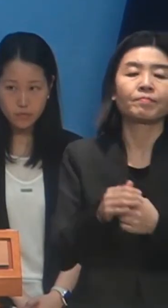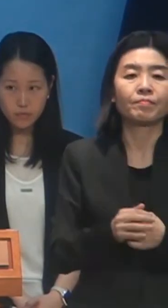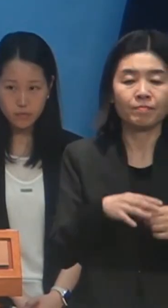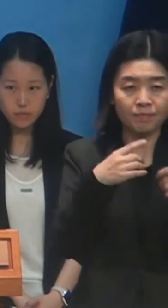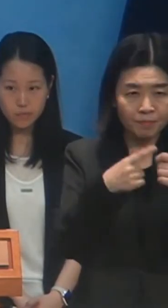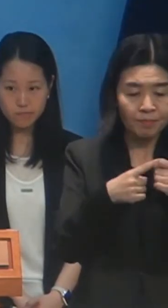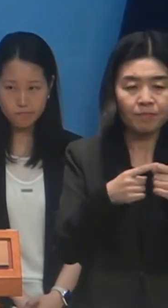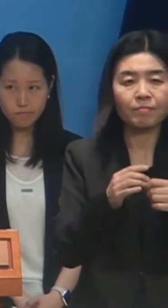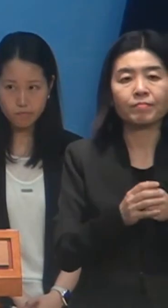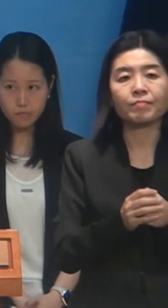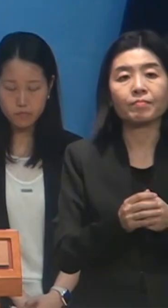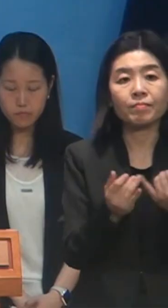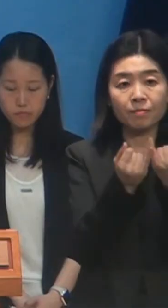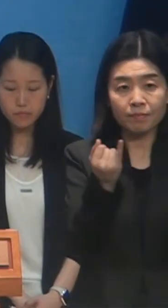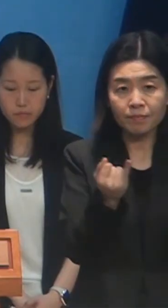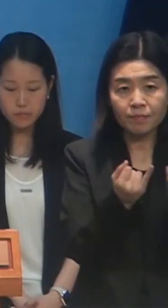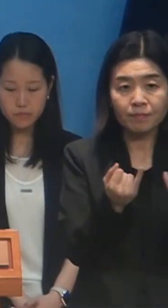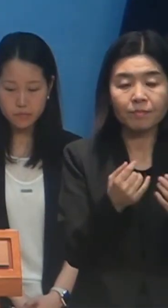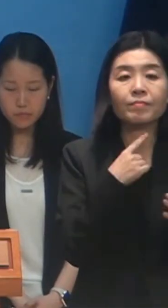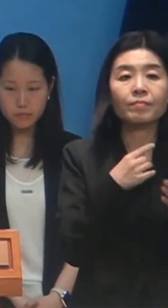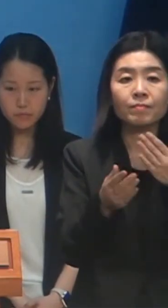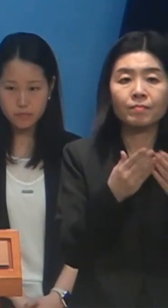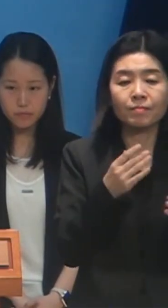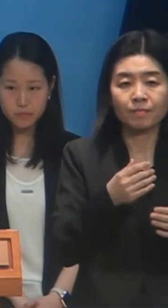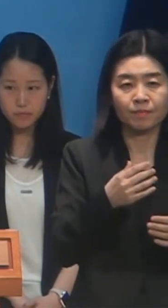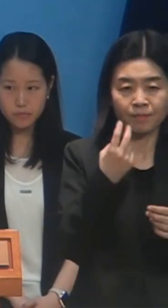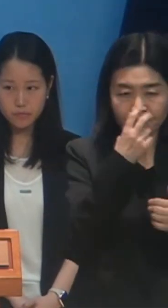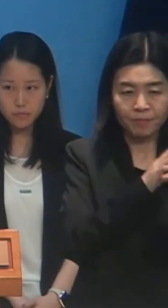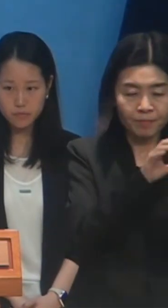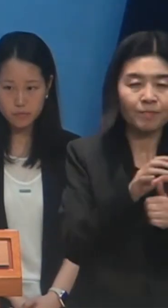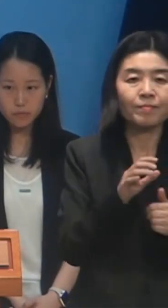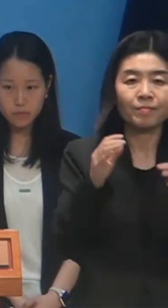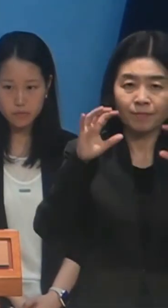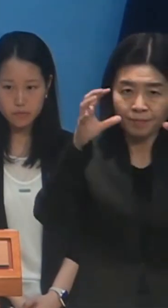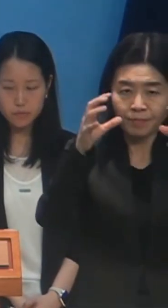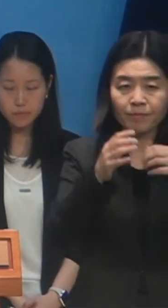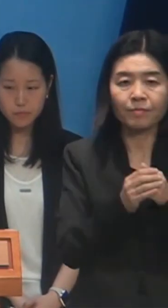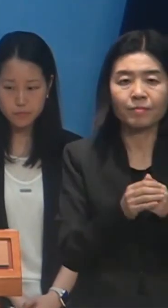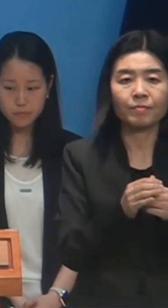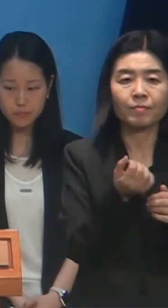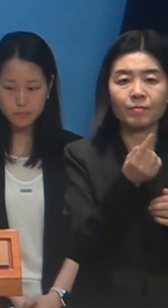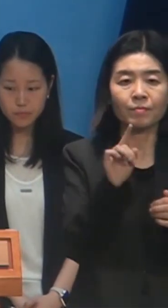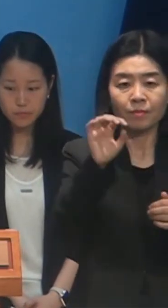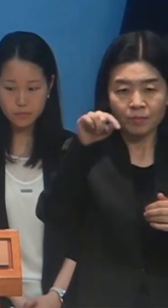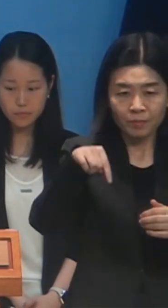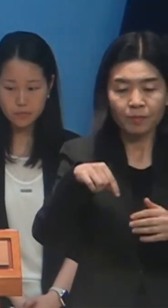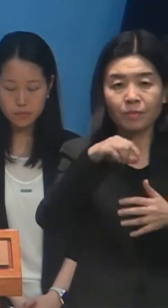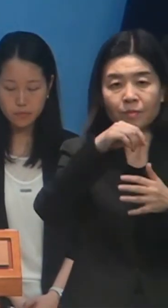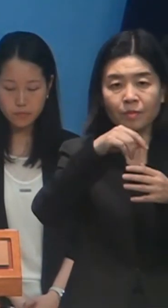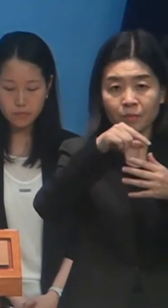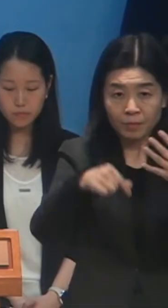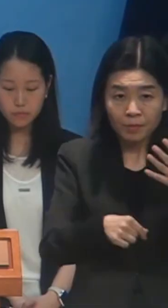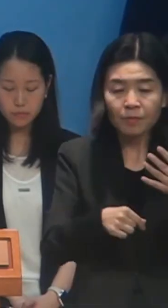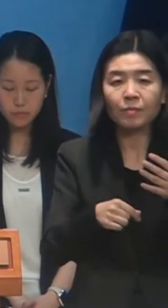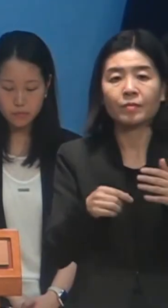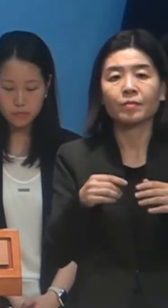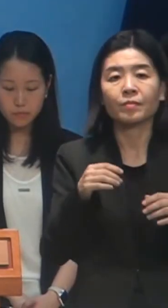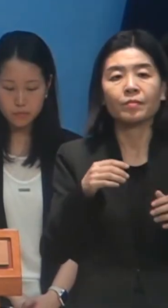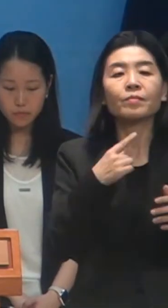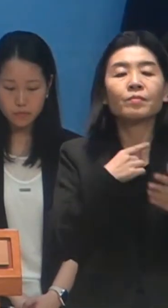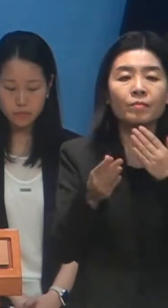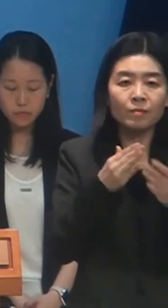하나, 여성의 경력을 지키는 나라. 와우 프로젝트와 경력뽑기 아카데미로 경력 유고 여성 제도약